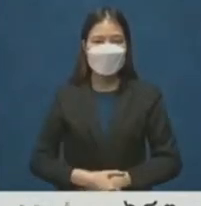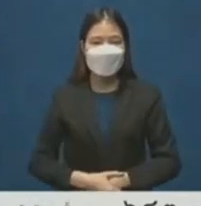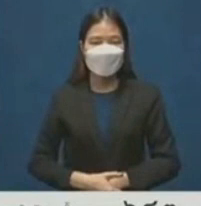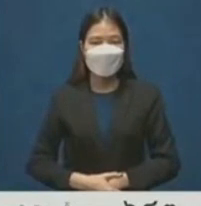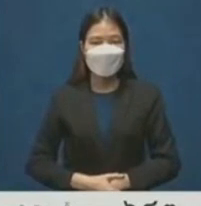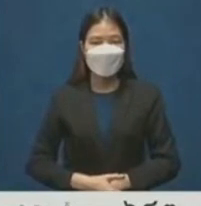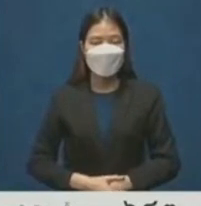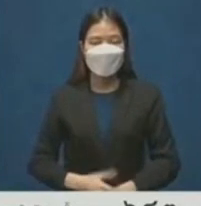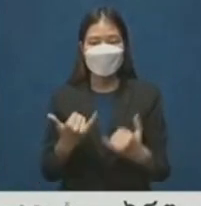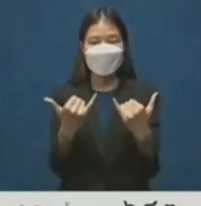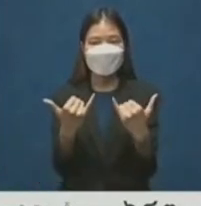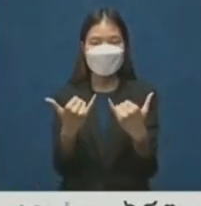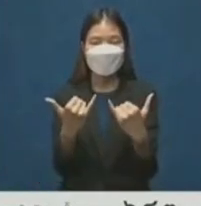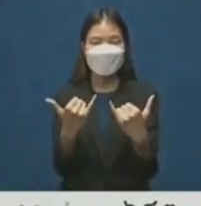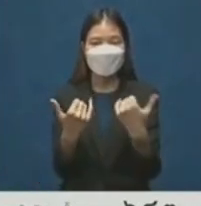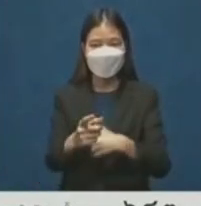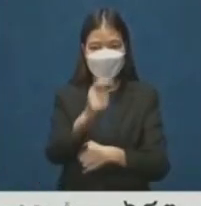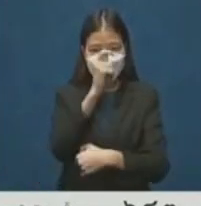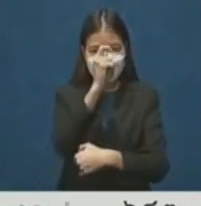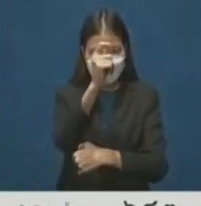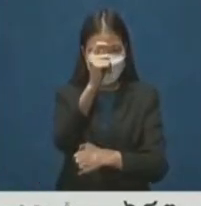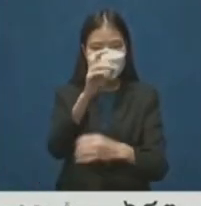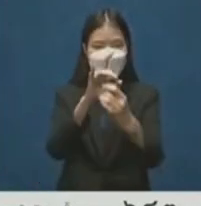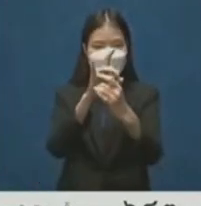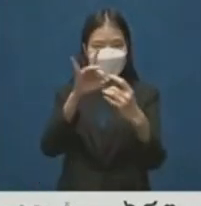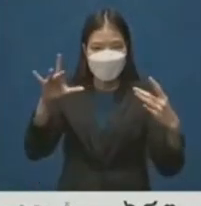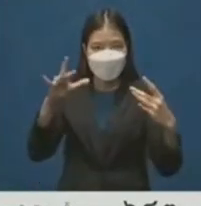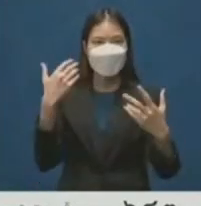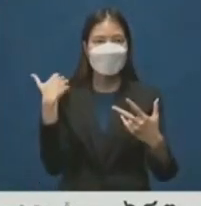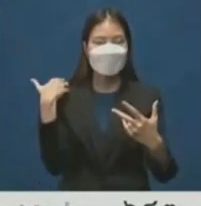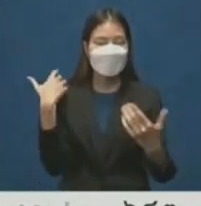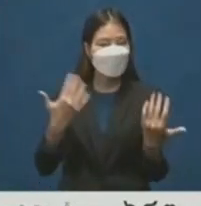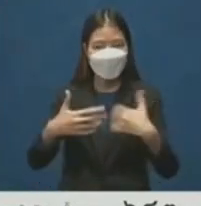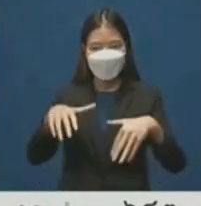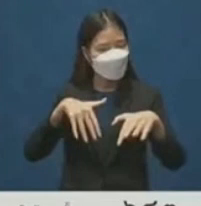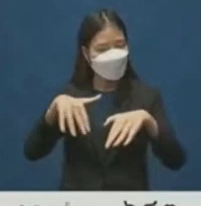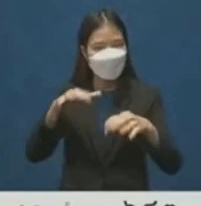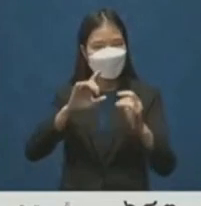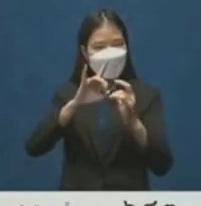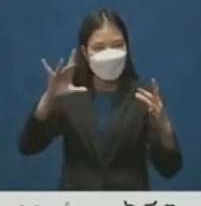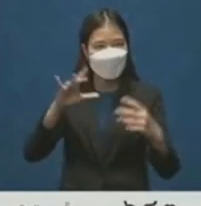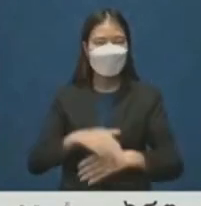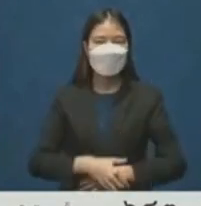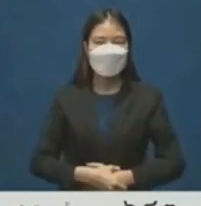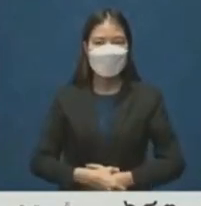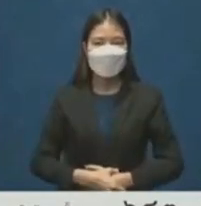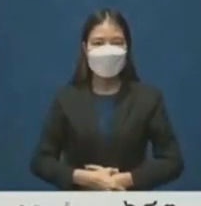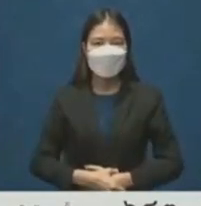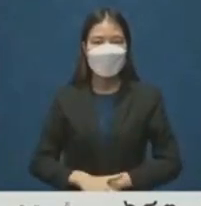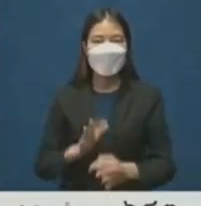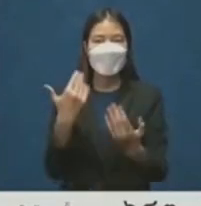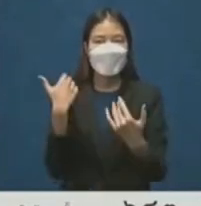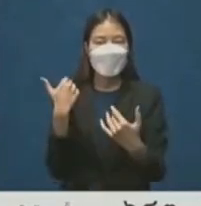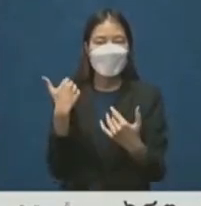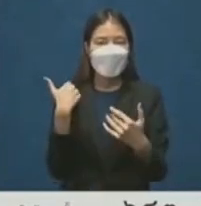นะฮะผมกลับมาตรงนี้ท่านประธานครับการเคารพในความแตกต่างและความหลากหลายเนี่ยจึงจะเป็นหลักการสำคัญ